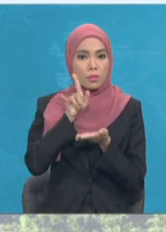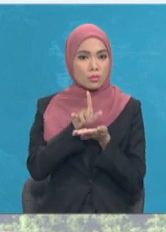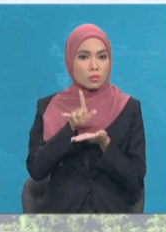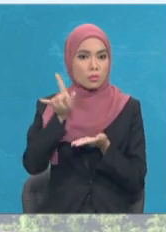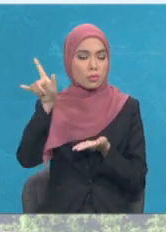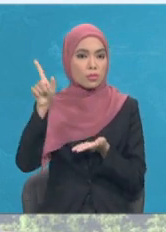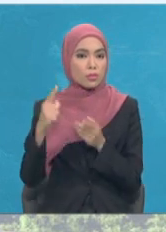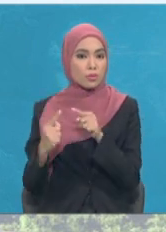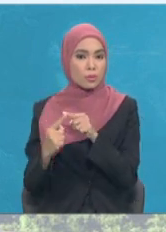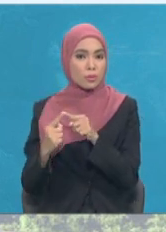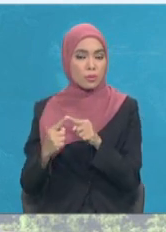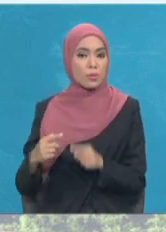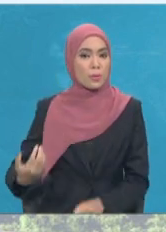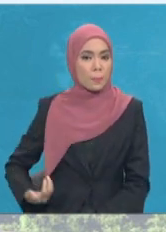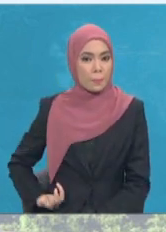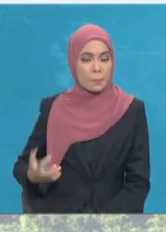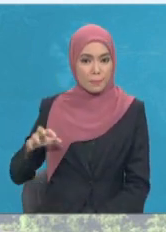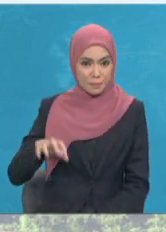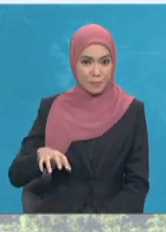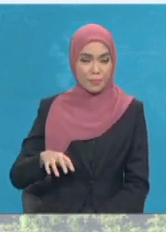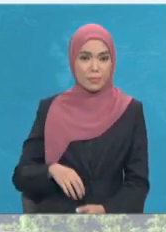negara ke Republik Rakyat Bangladesh